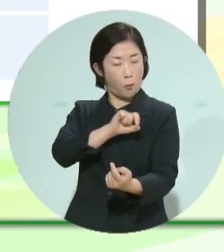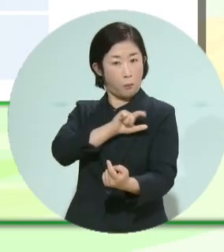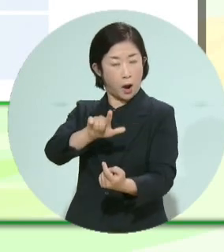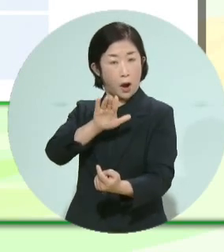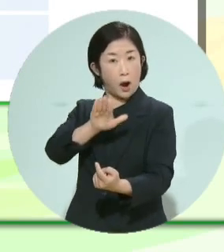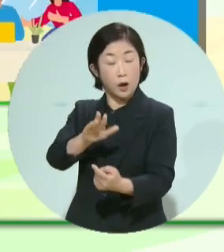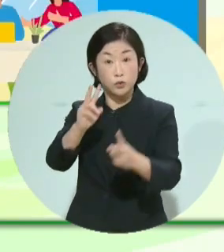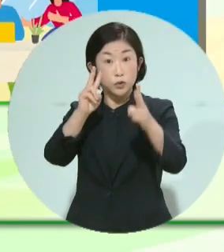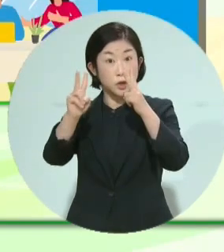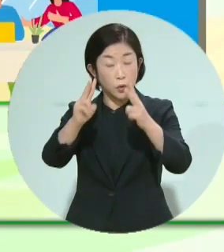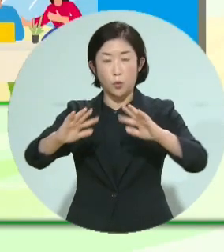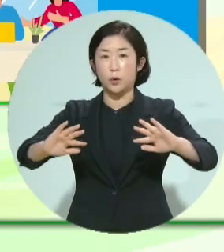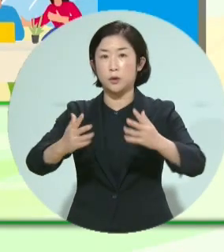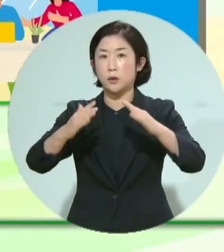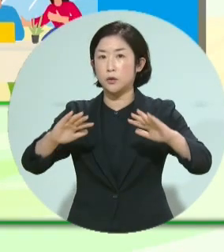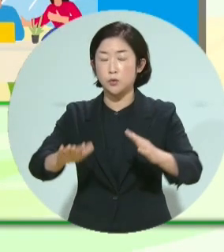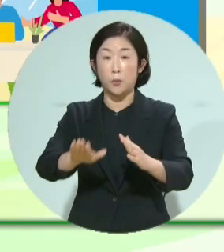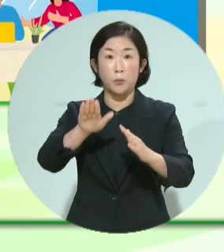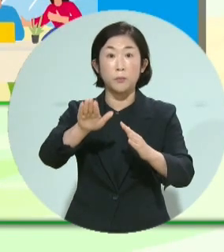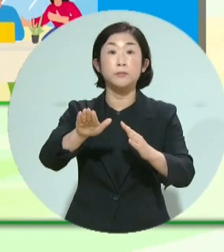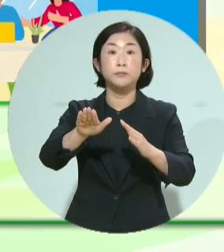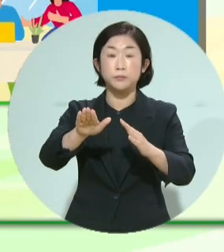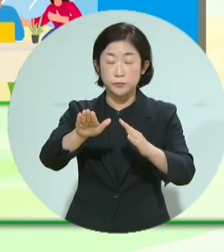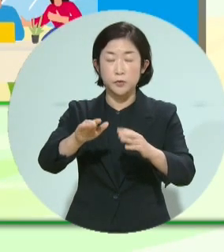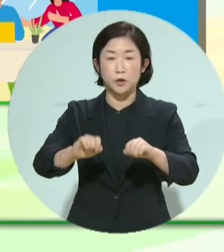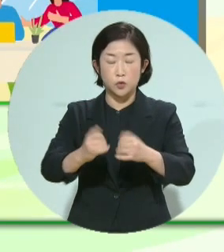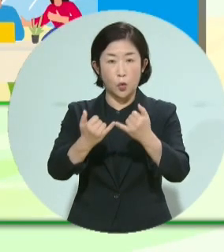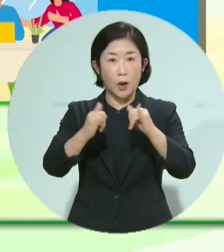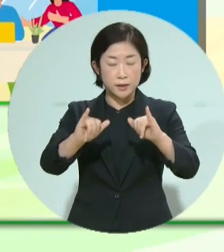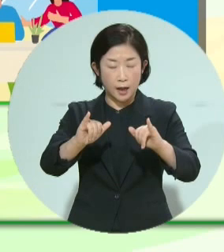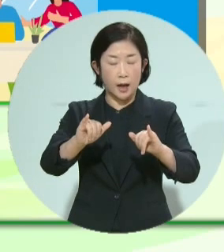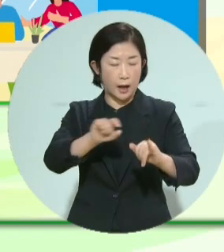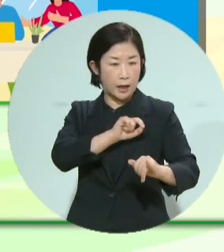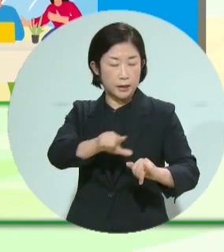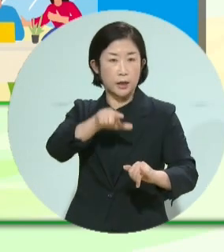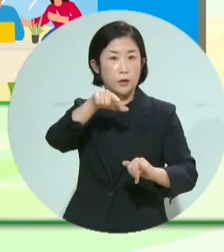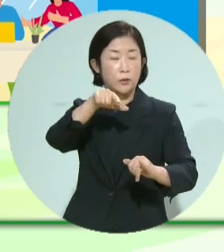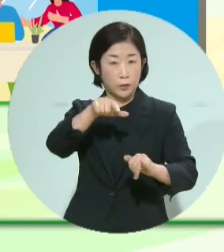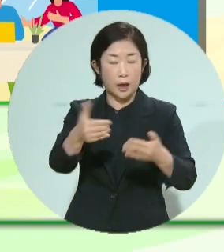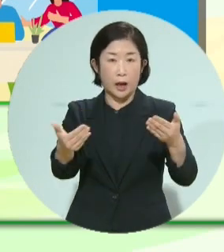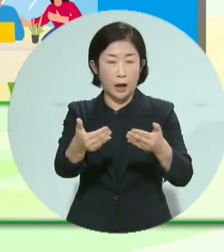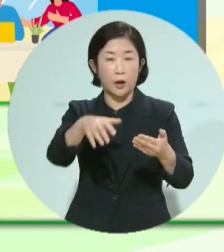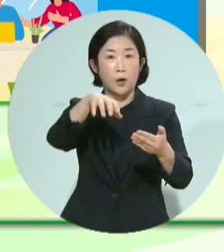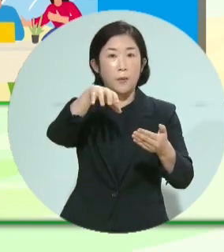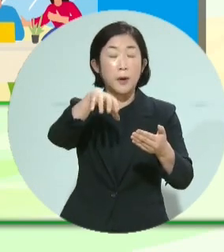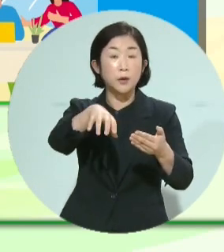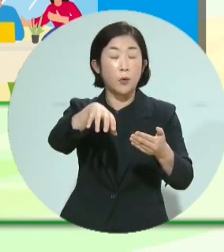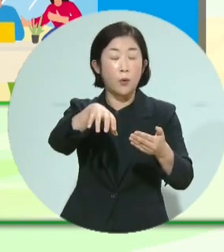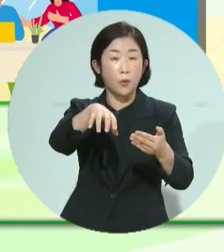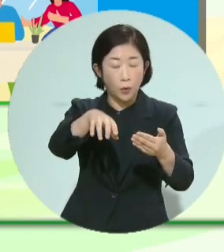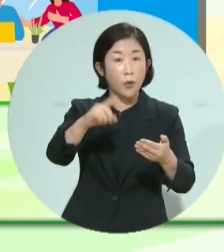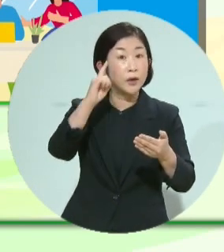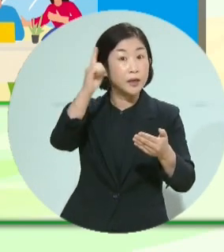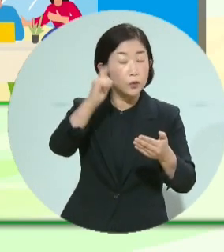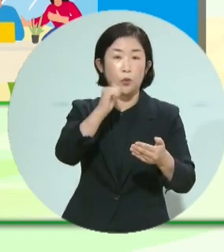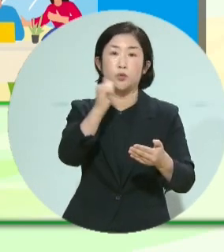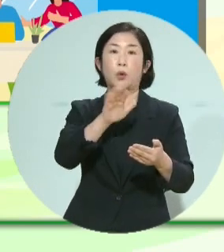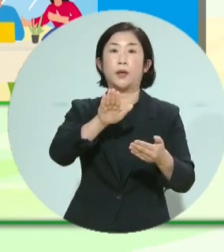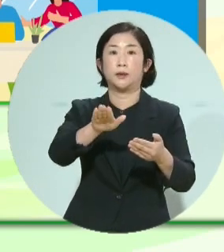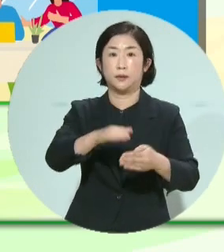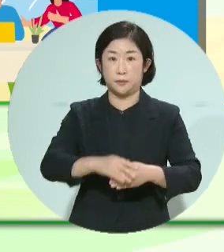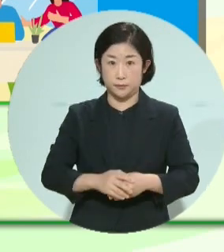によるパネルディスカッションを通して障害者が活躍する職場づくりのヒントが紹介されます